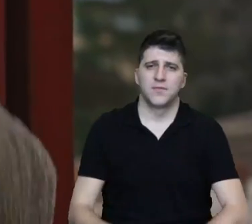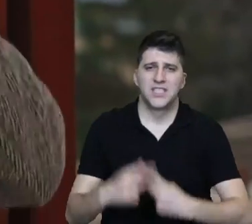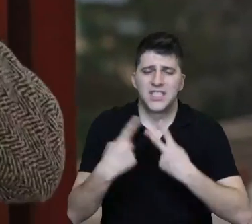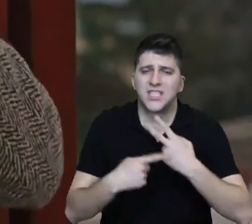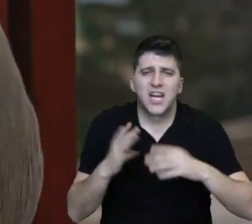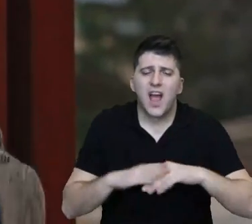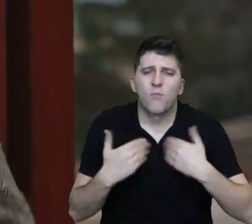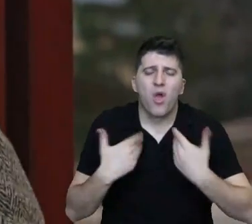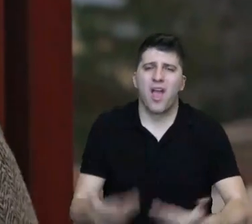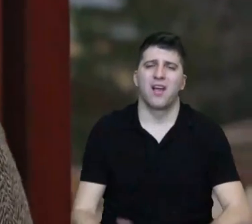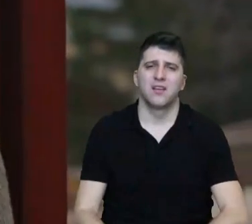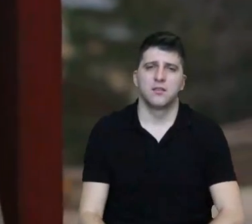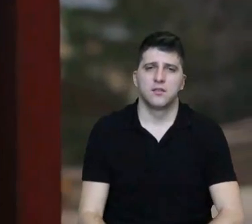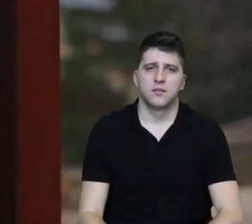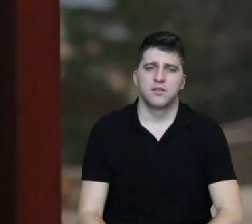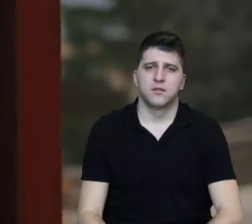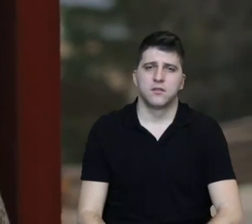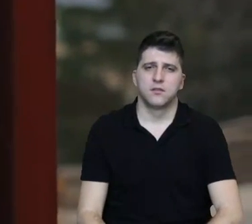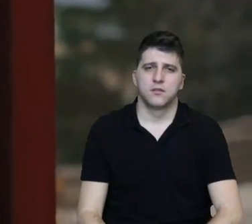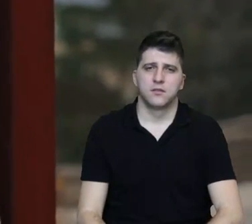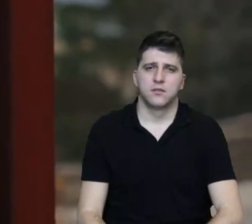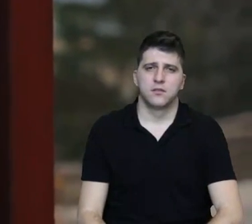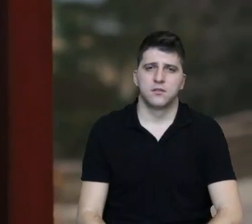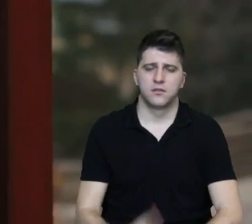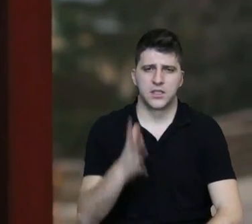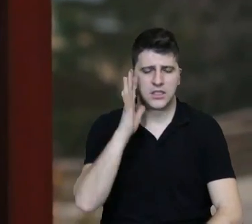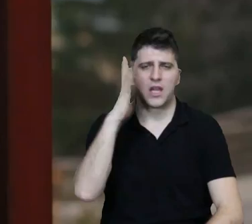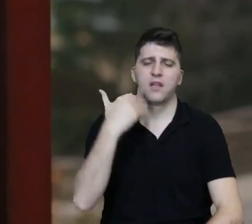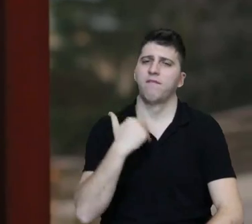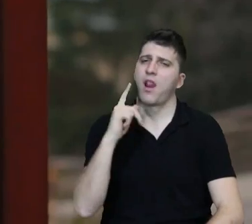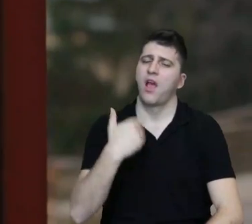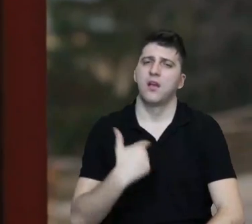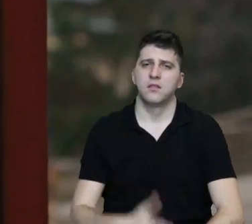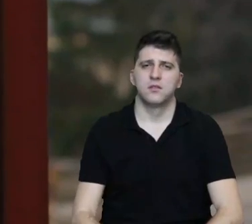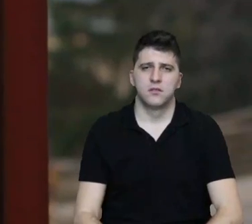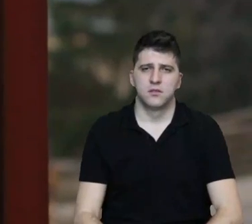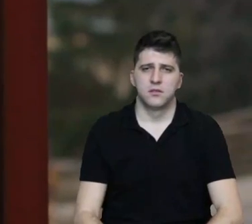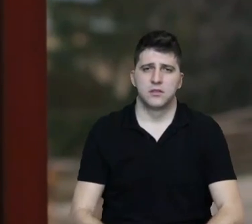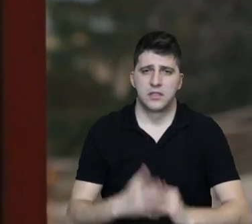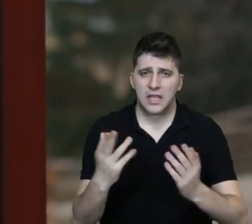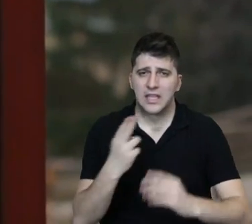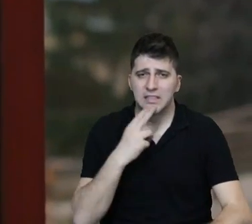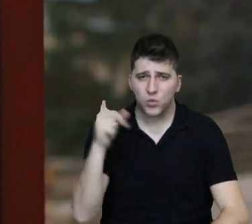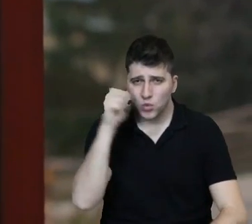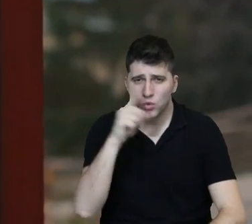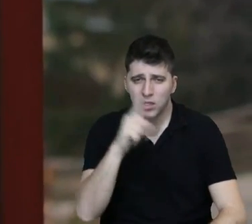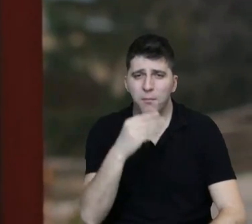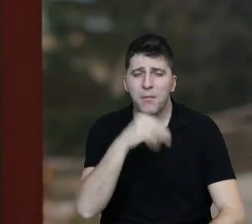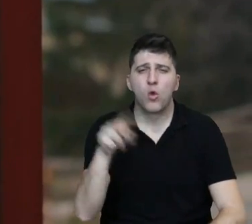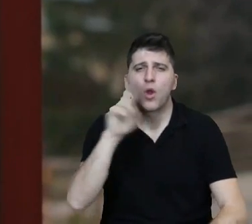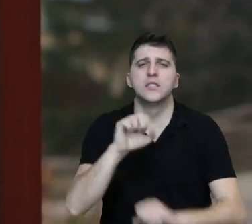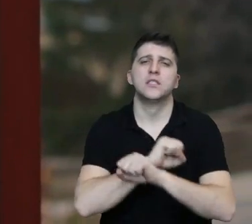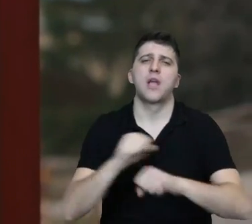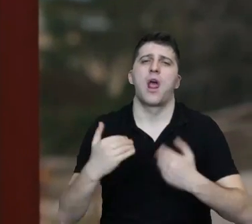Yaşar ne yapıyorsun ya? İyice halak oldun ha. Zaten kızının yüzünden milyar dolarlardan oldum. Bir